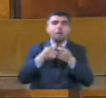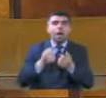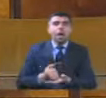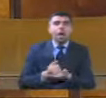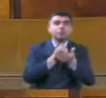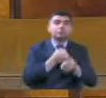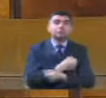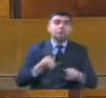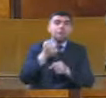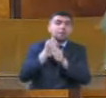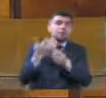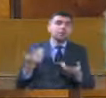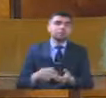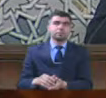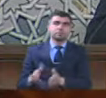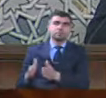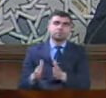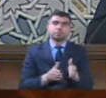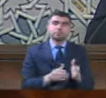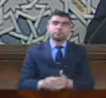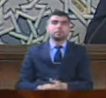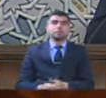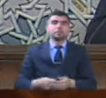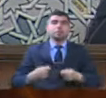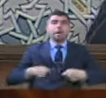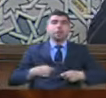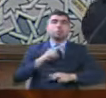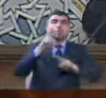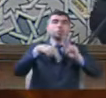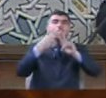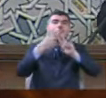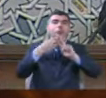وشكرا. سيد رئيس الحكومة المحترم.